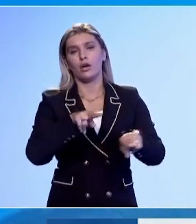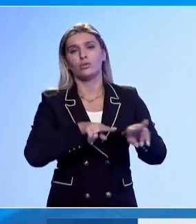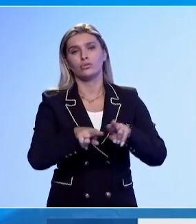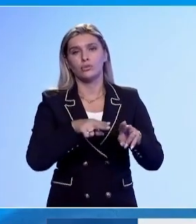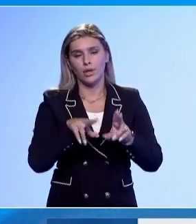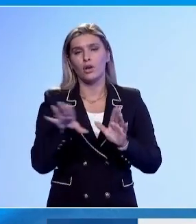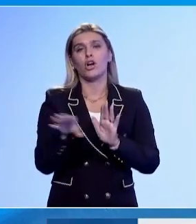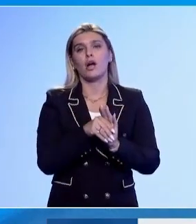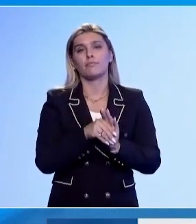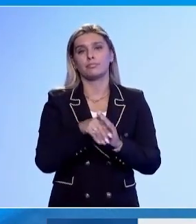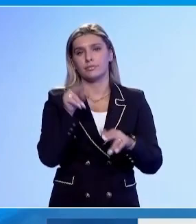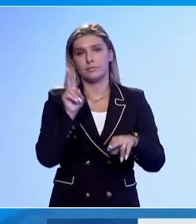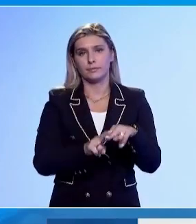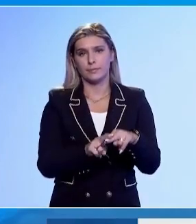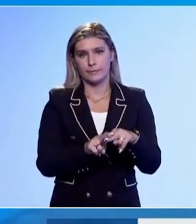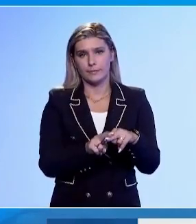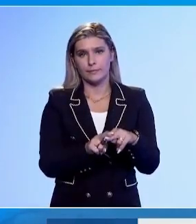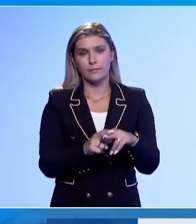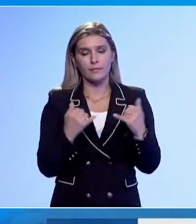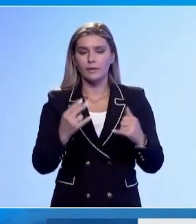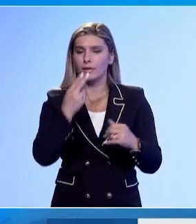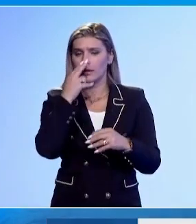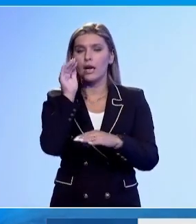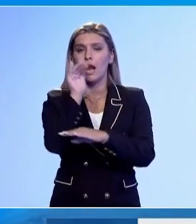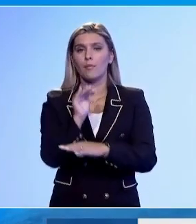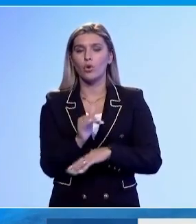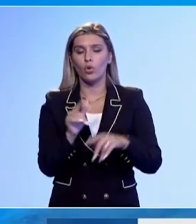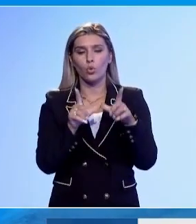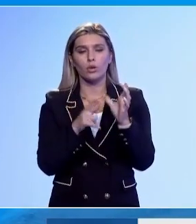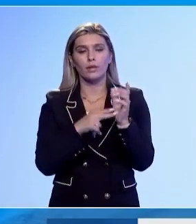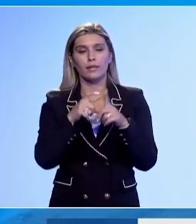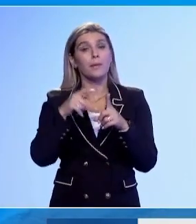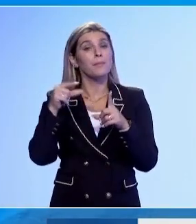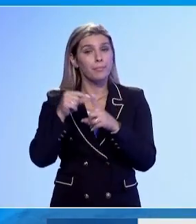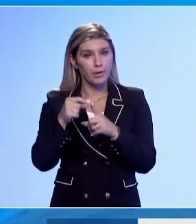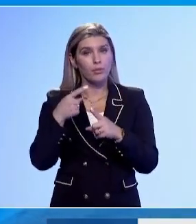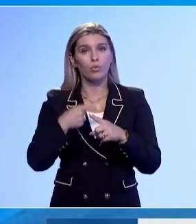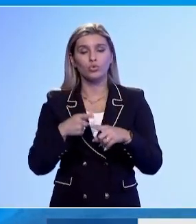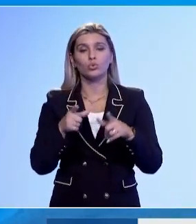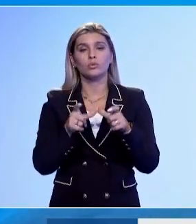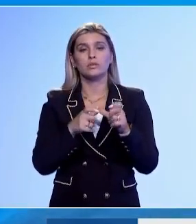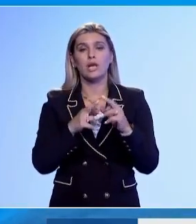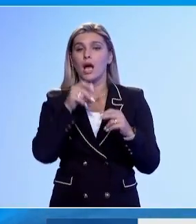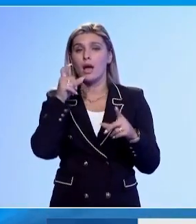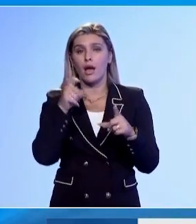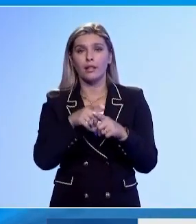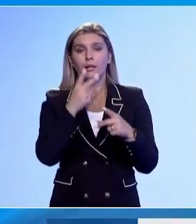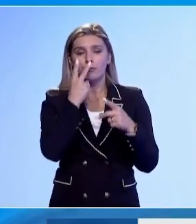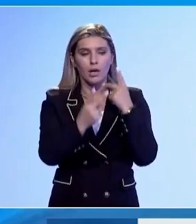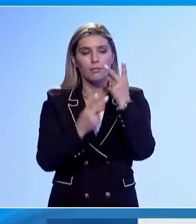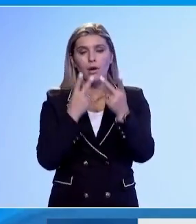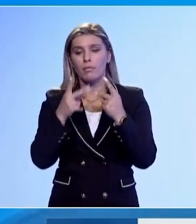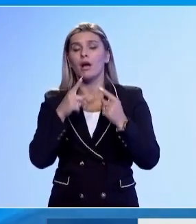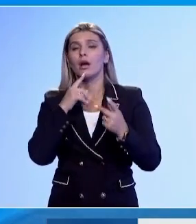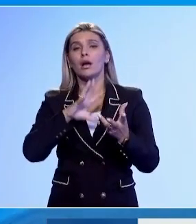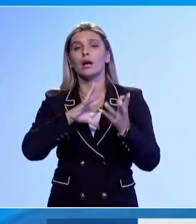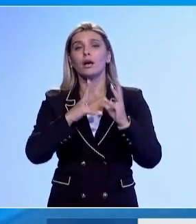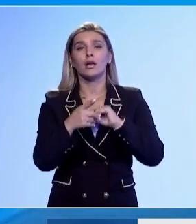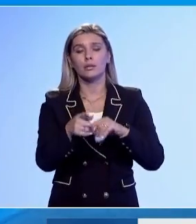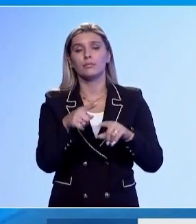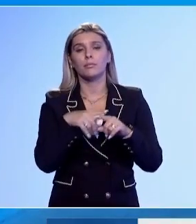meritor. Duke referuar raporteve të fundit UNDP-s dhe USAID-it, Kurti tha se teksa niveli kënaqshmërisë për qeverinë është rritur në